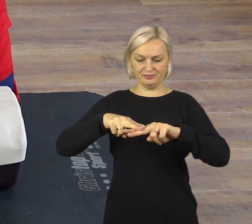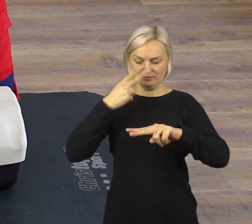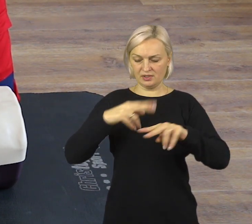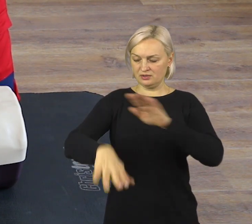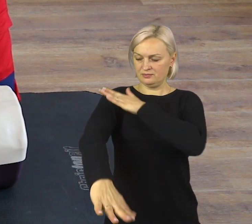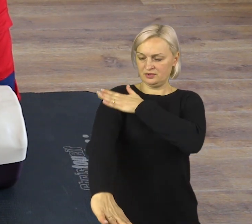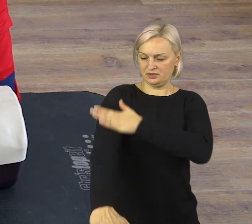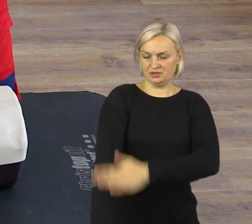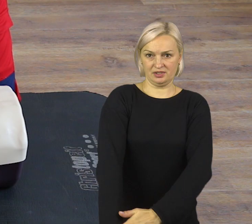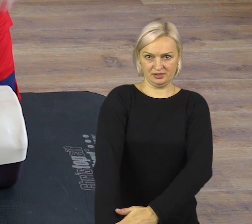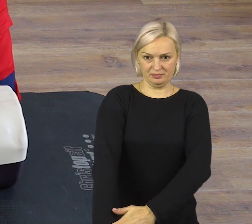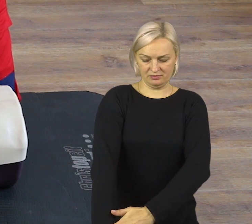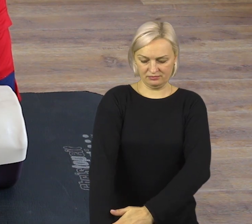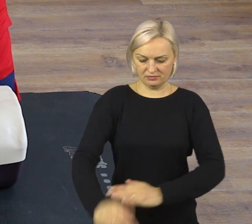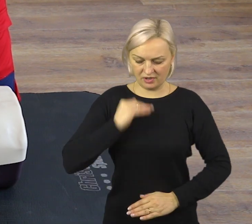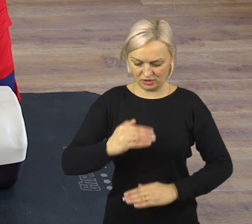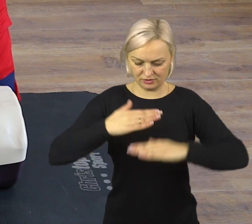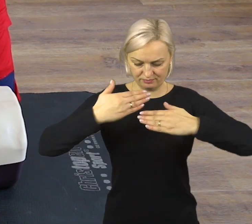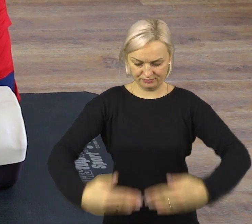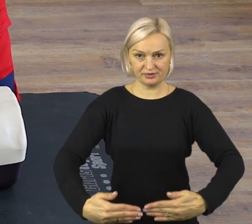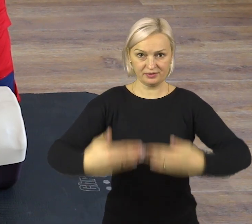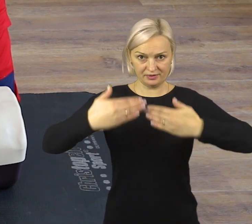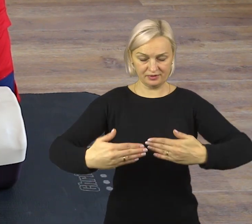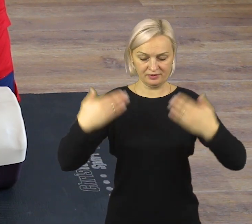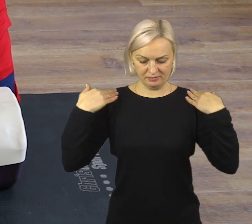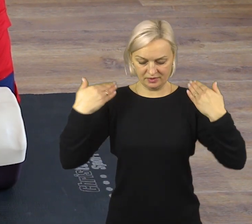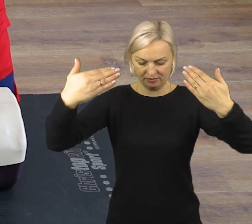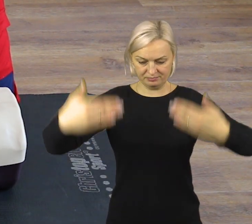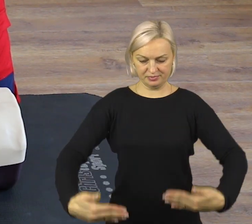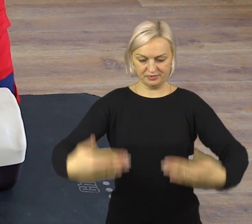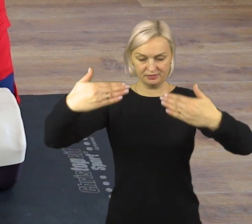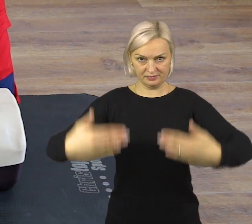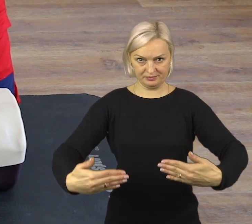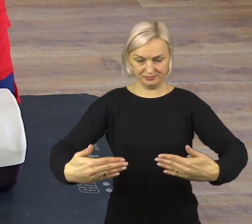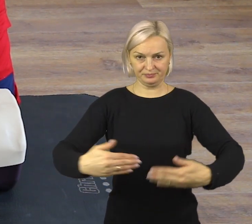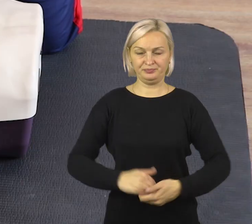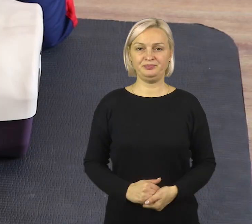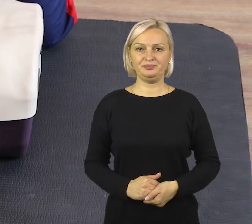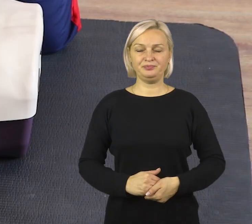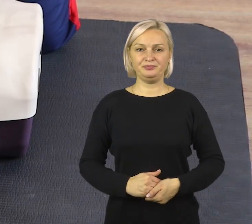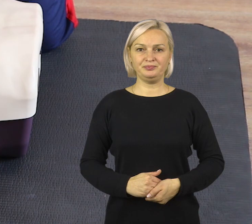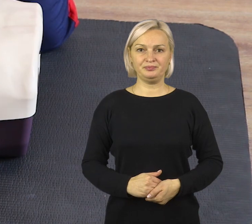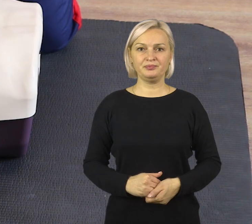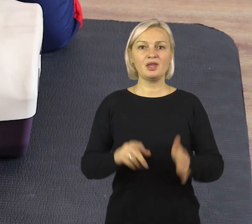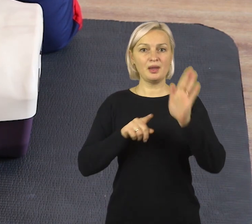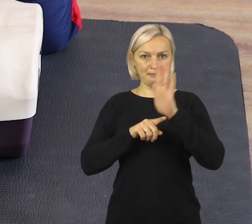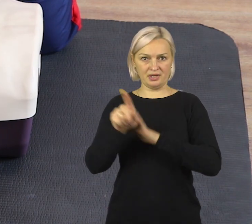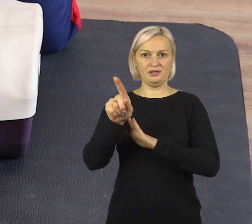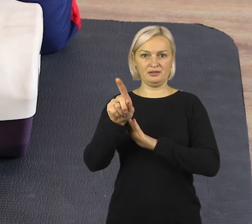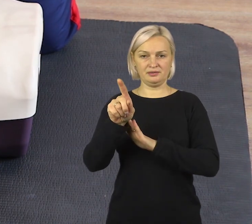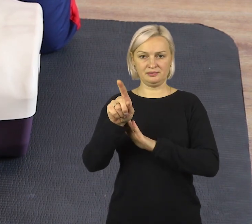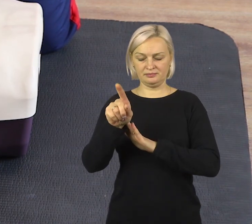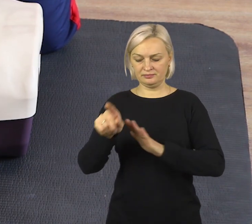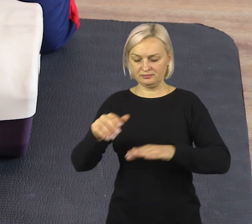statmenai žmogaus krūtinės paviršiui, pečių juosta yra lygiagreti žmogaus krūtinkaulio. Ir pradedu